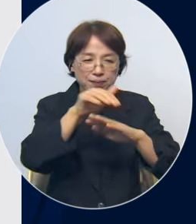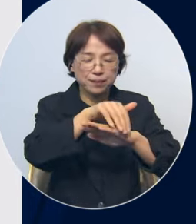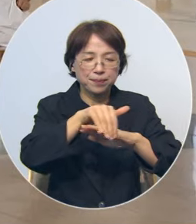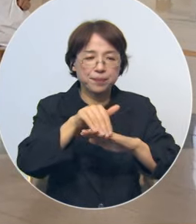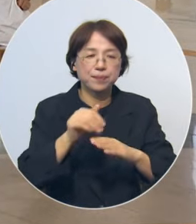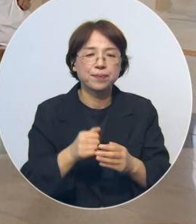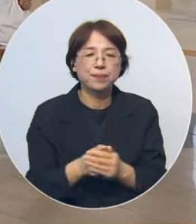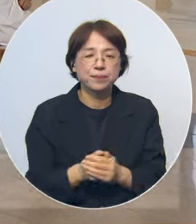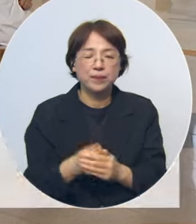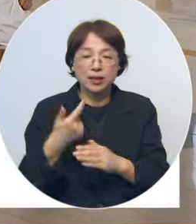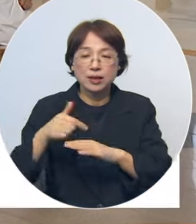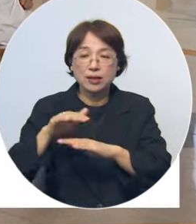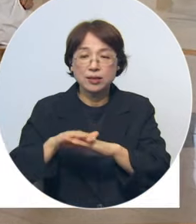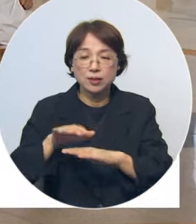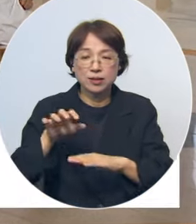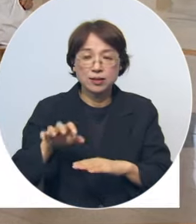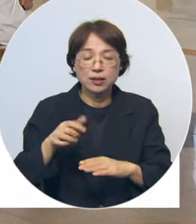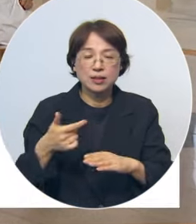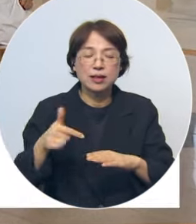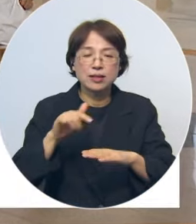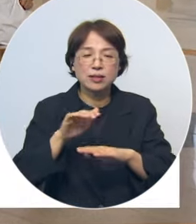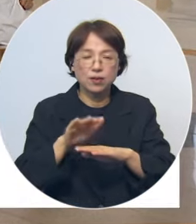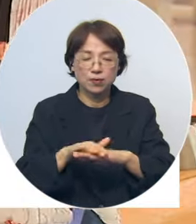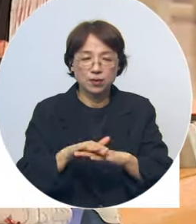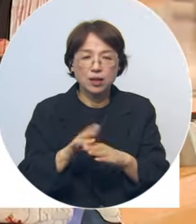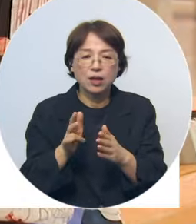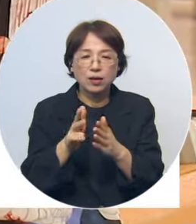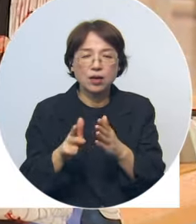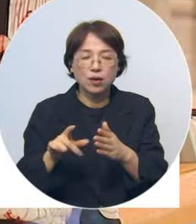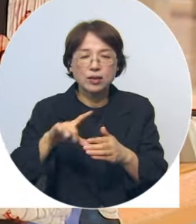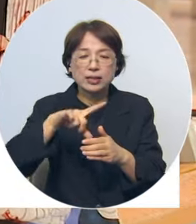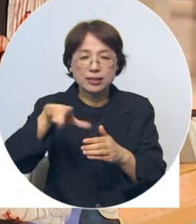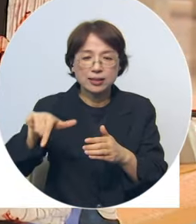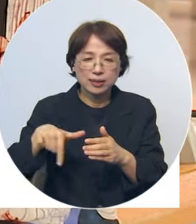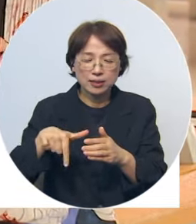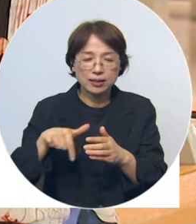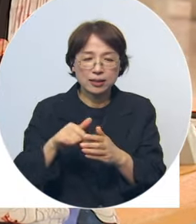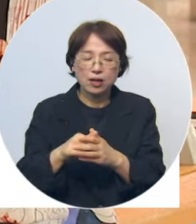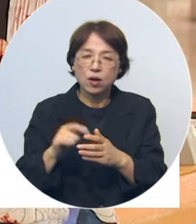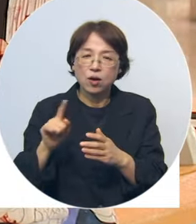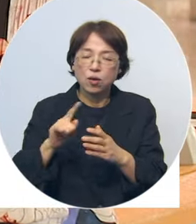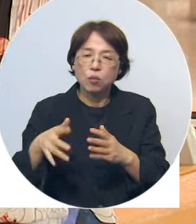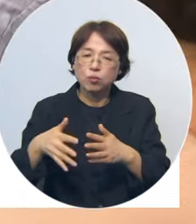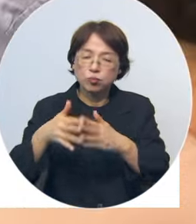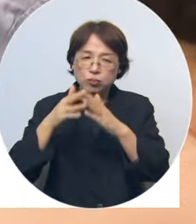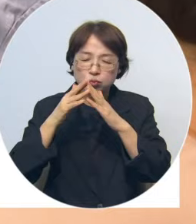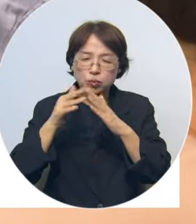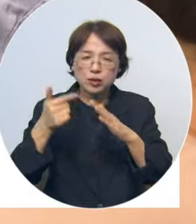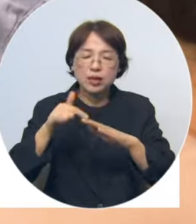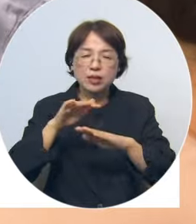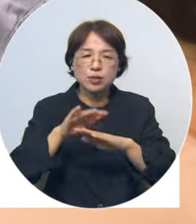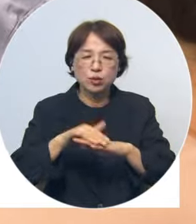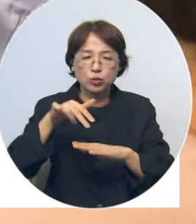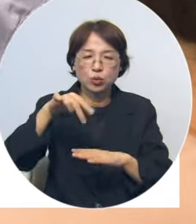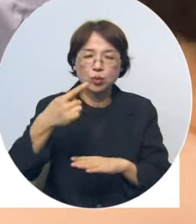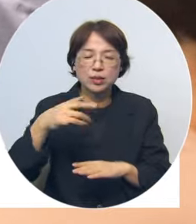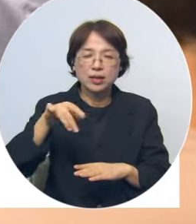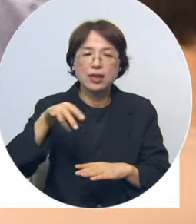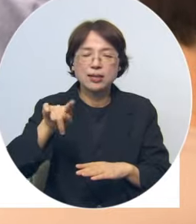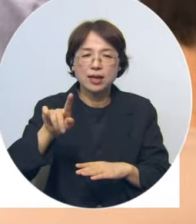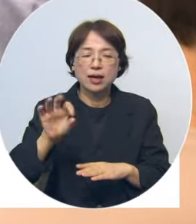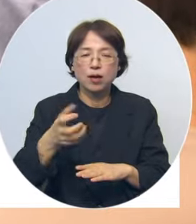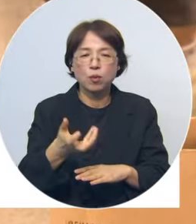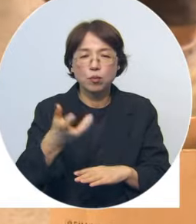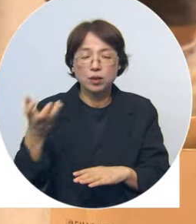밝혔습니다. 대전에서는 대전역 일대에 별도 상부 공간에 인공 구조물을 세우고 대전 조차장을 다른 곳으로 옮긴